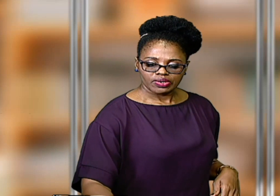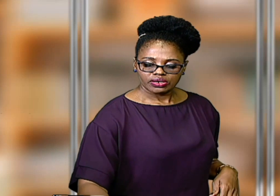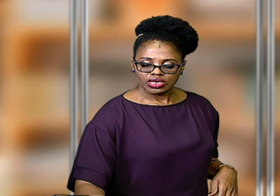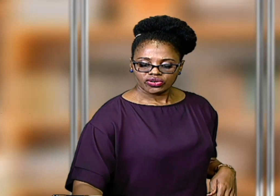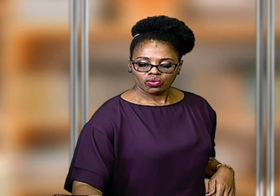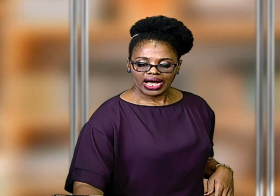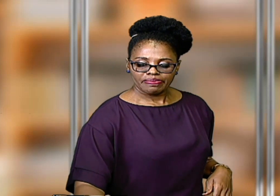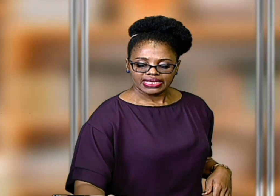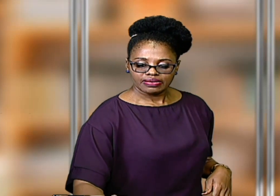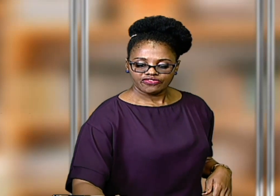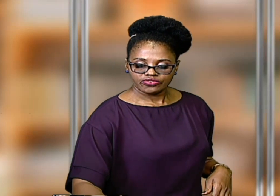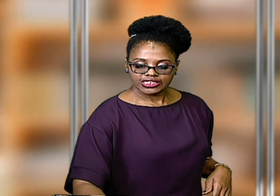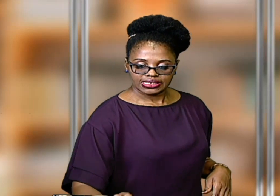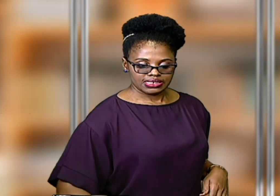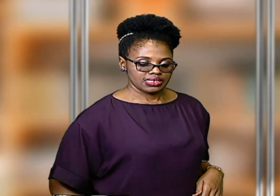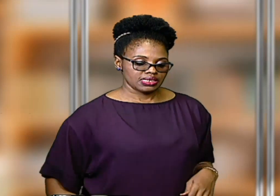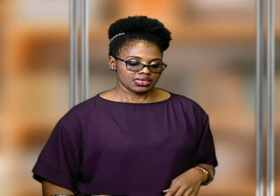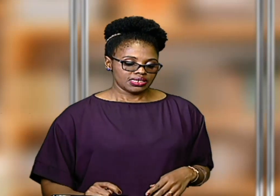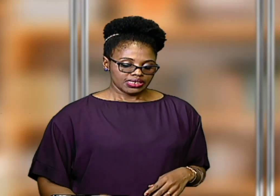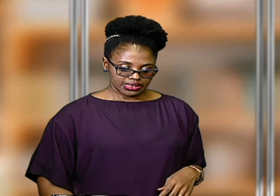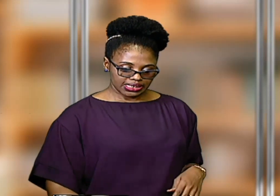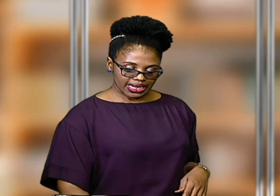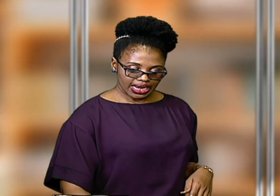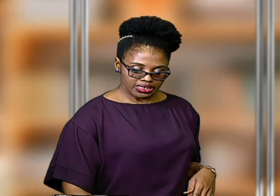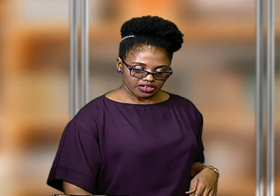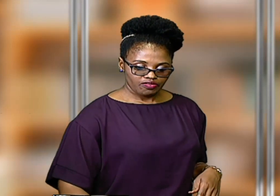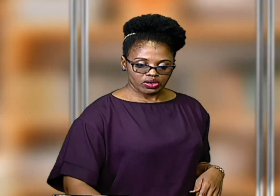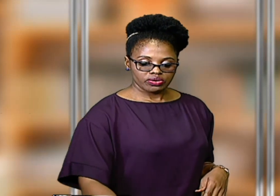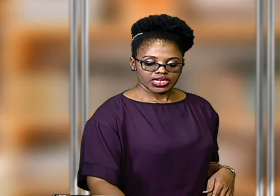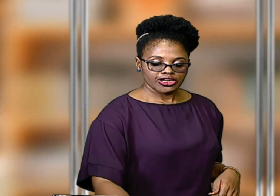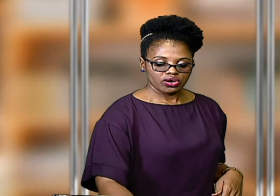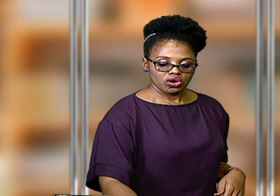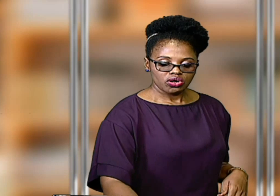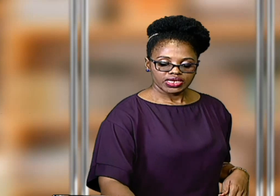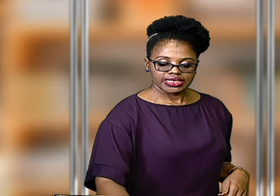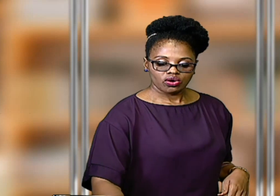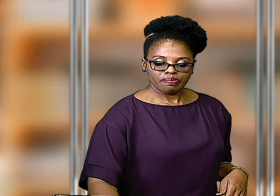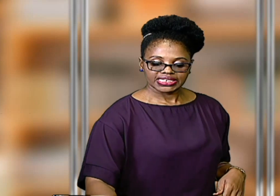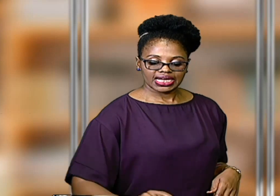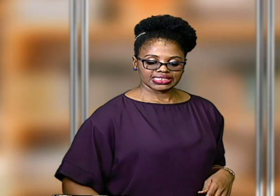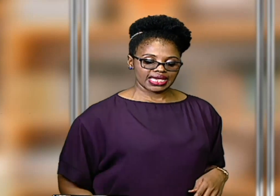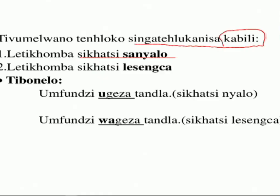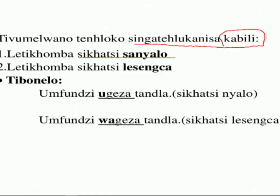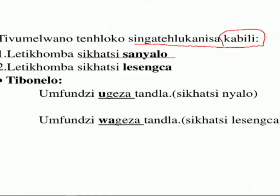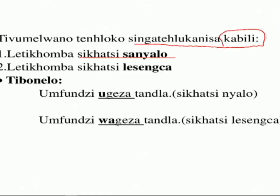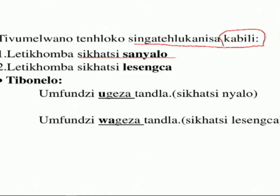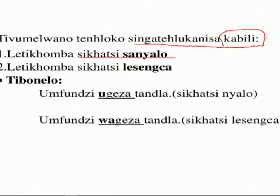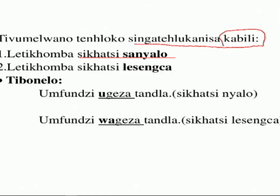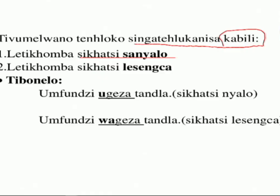Singatehlukanisa tivumelwano tenhloko kabili mfundzi. Sinanati tivumelwano tenhloko letikhomba sikhatsi